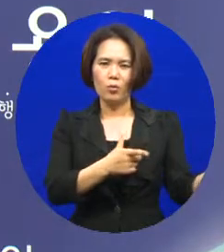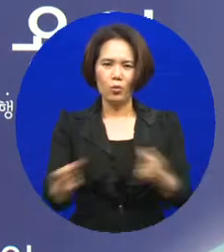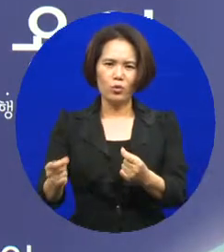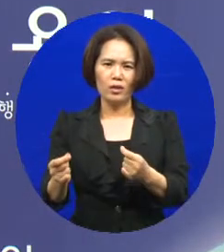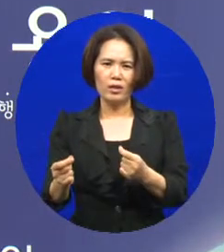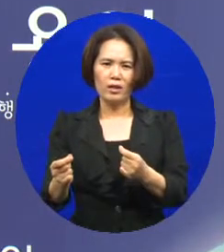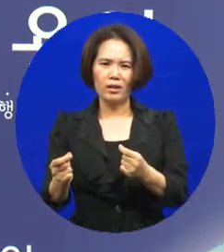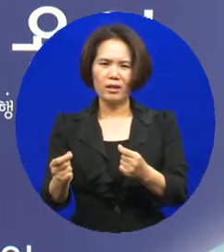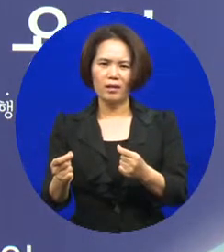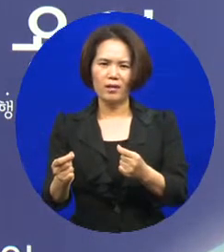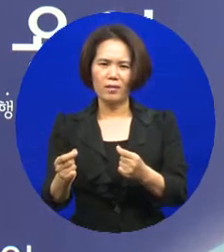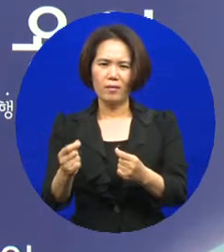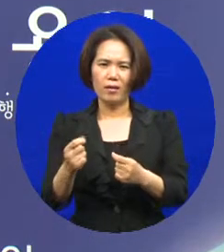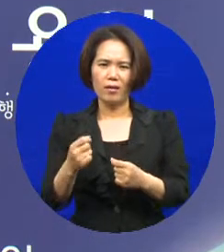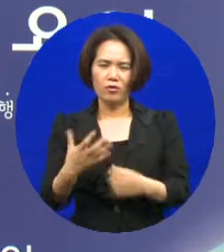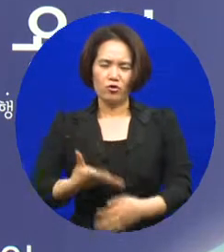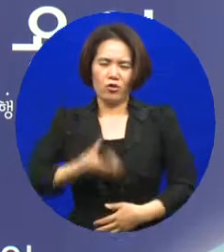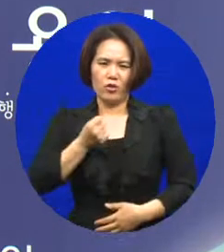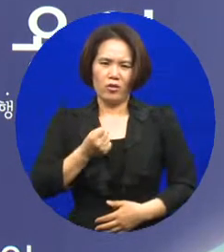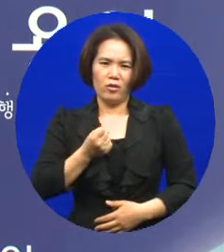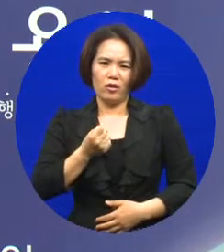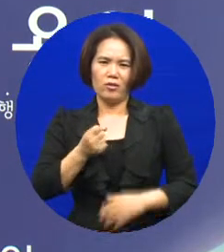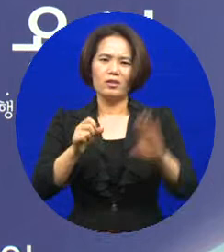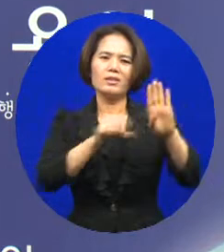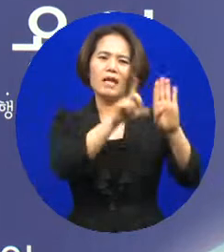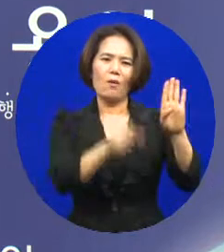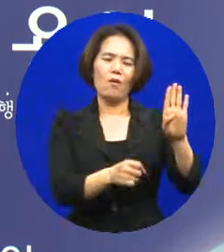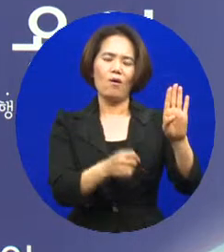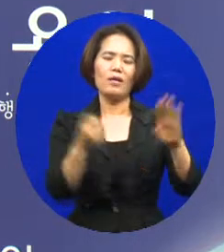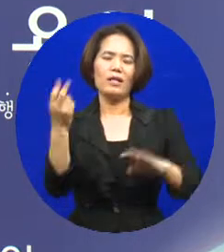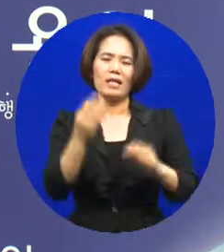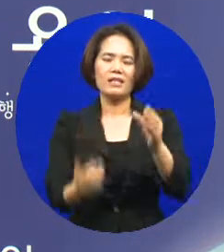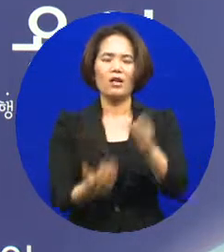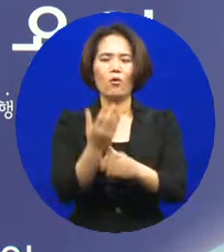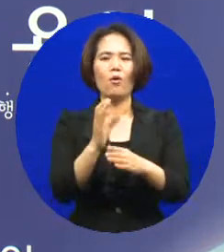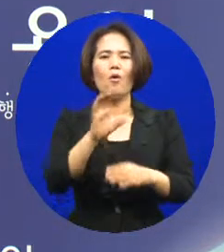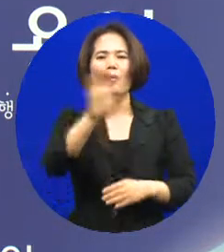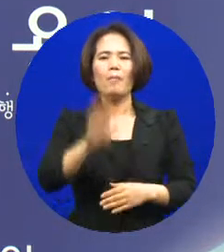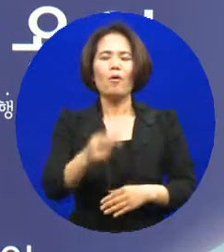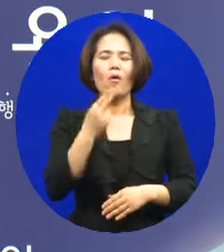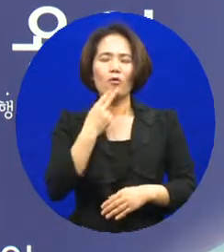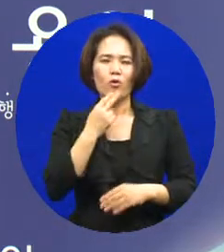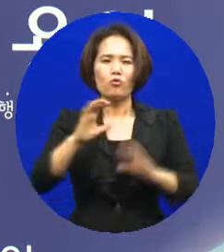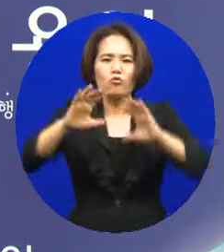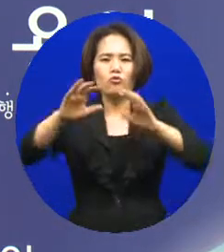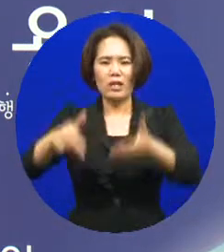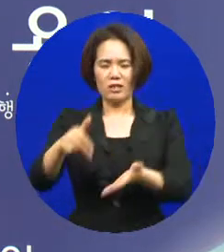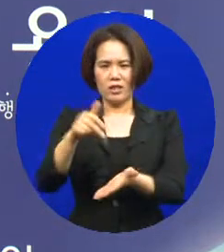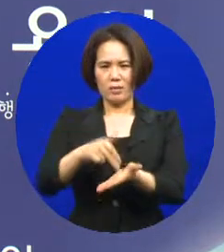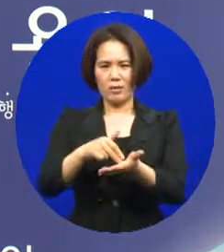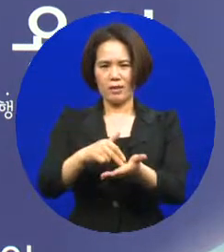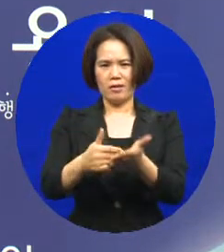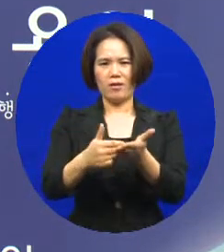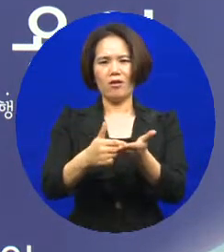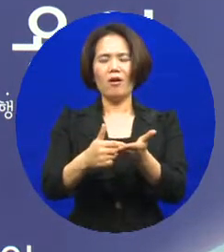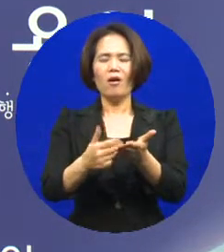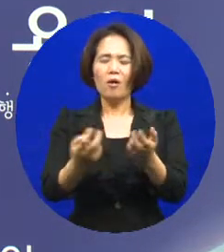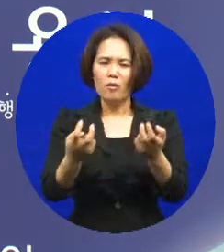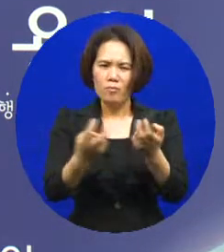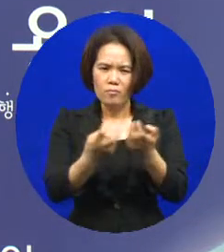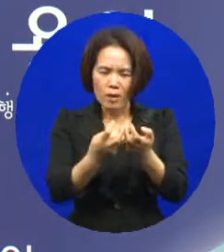모두에게 잔인했던 4월, 안타까운 사고가 다시는 일어나지 않게 하기 위해선 국가 차원의 대응책 마련도